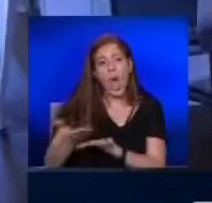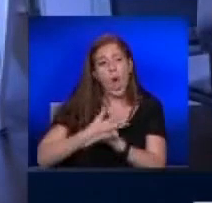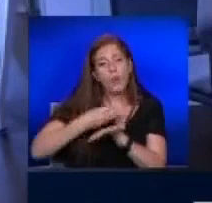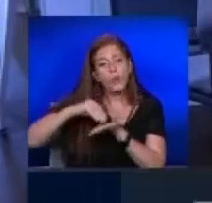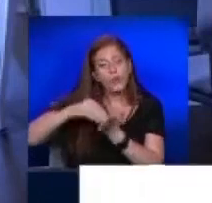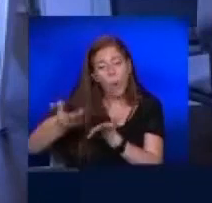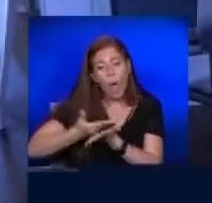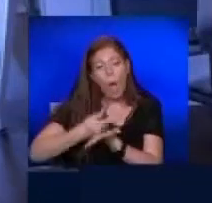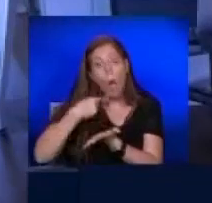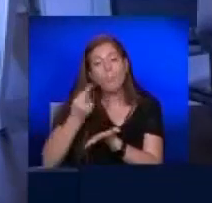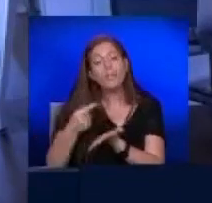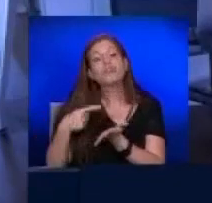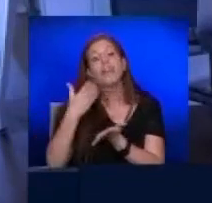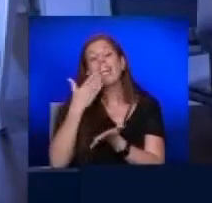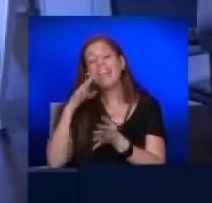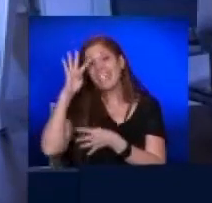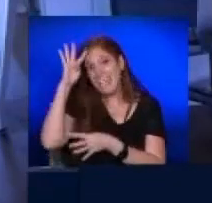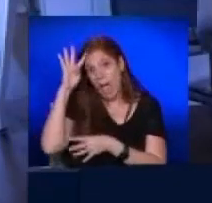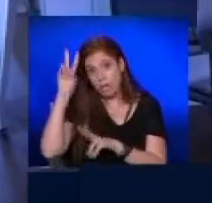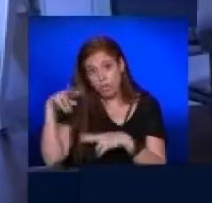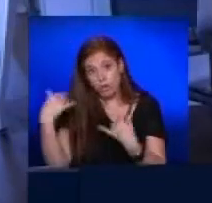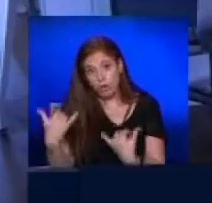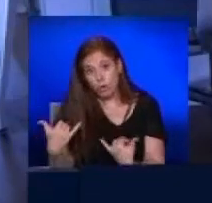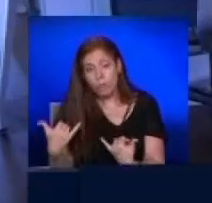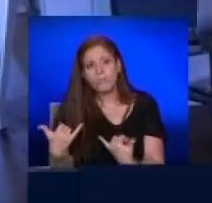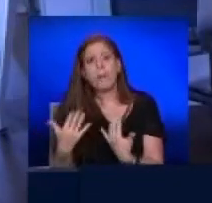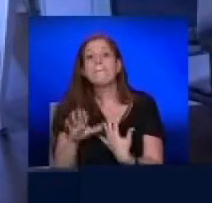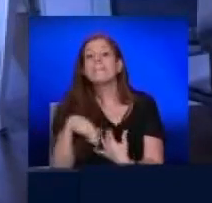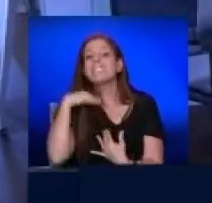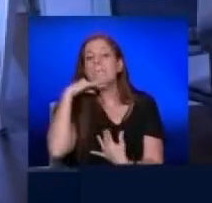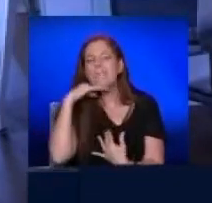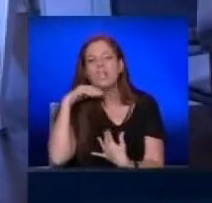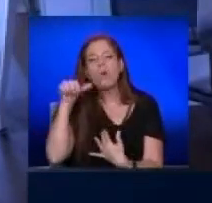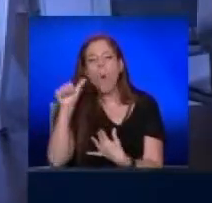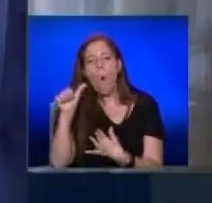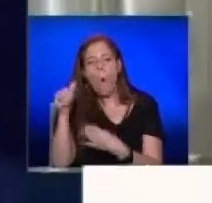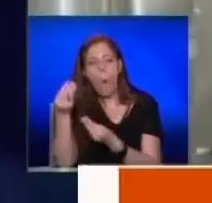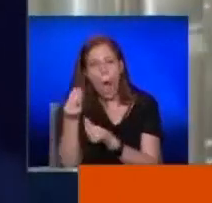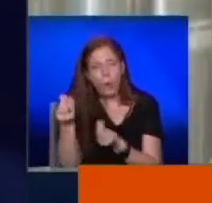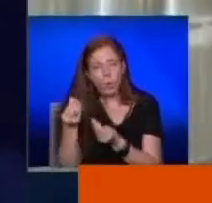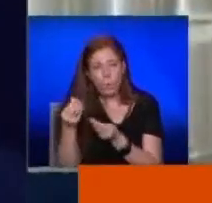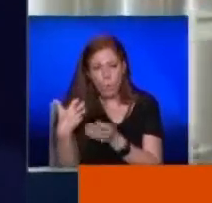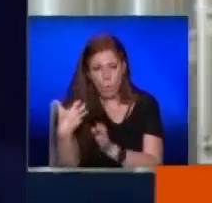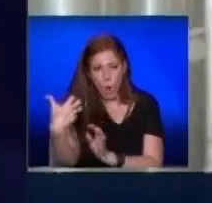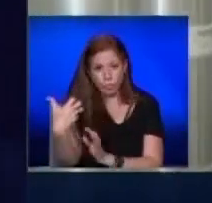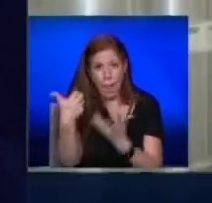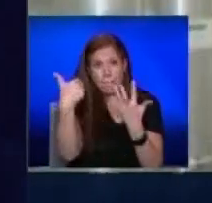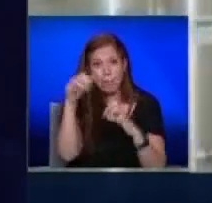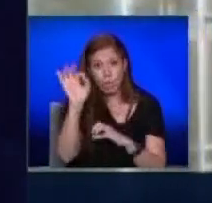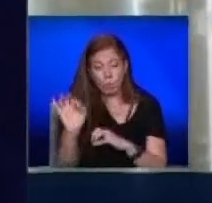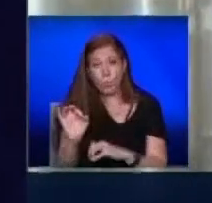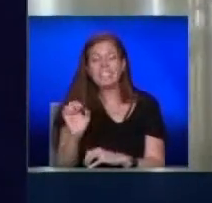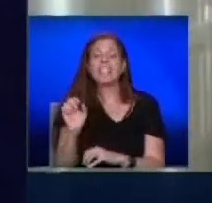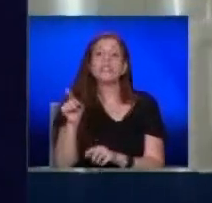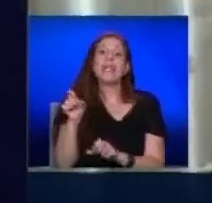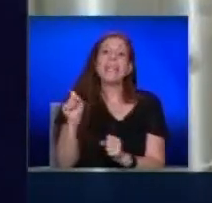عمليا تقرير الوكالة يقول إن لدى إيران اليوم ما يكفي من المواد المخصبة بمستوى 60%، وإذا ما قررت إيران